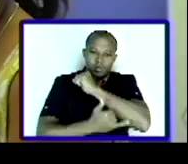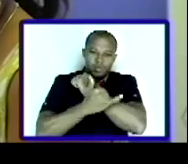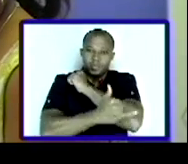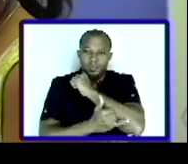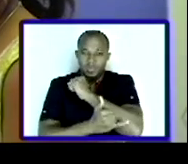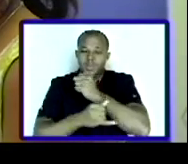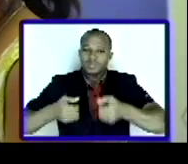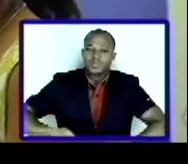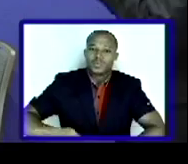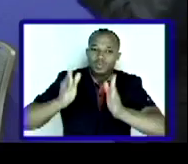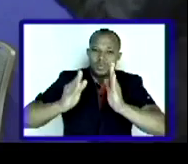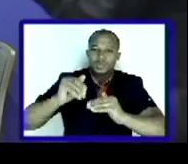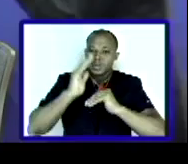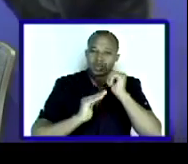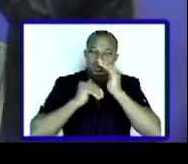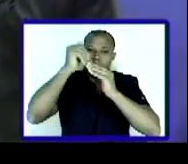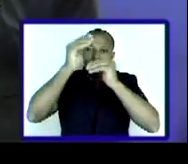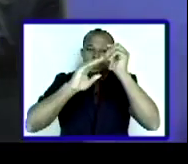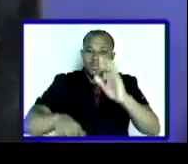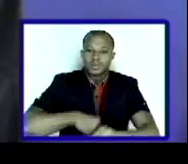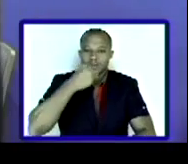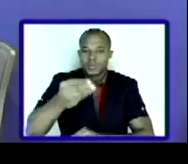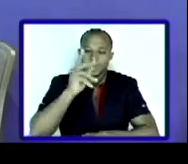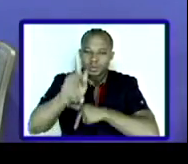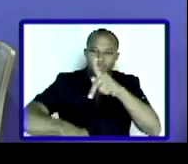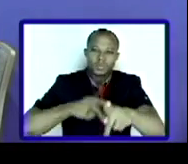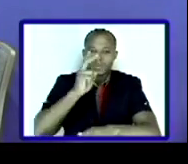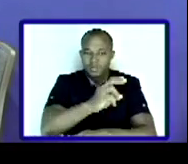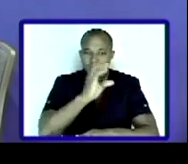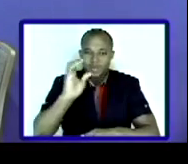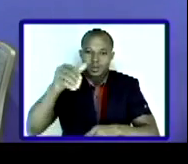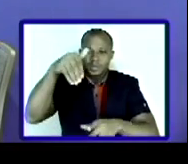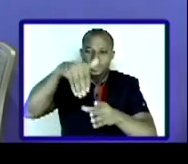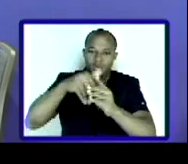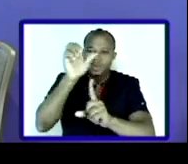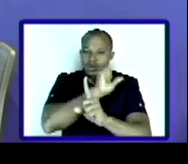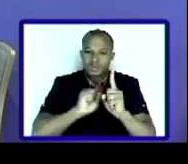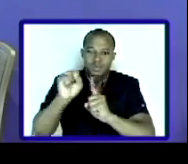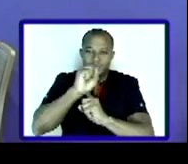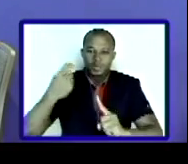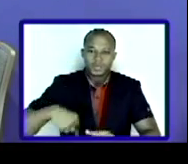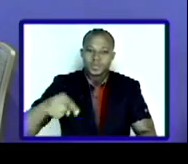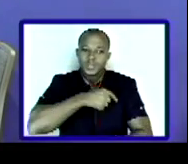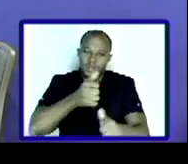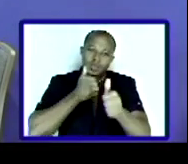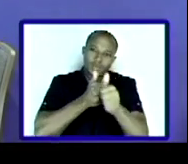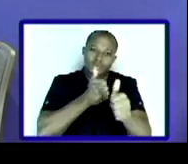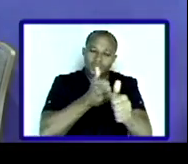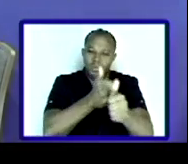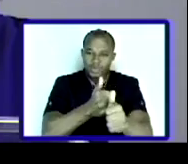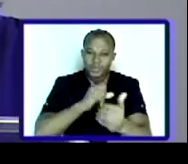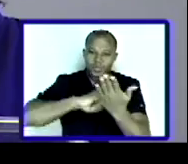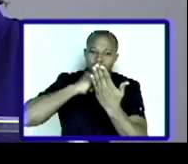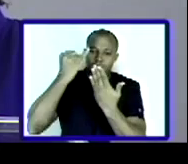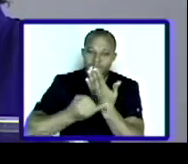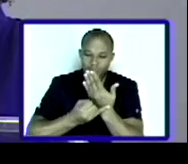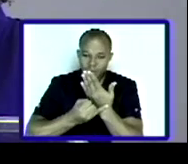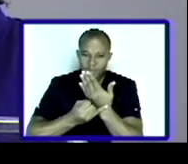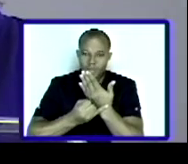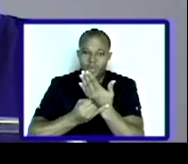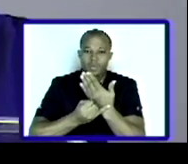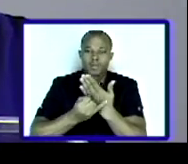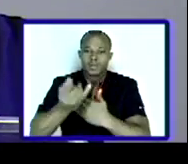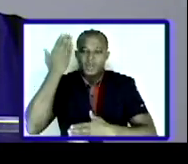a yon jan pour permettre que construction yo bay moun handicapé yo accès dans environnement bâti. On nous suivre un extrait. Ce projet